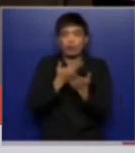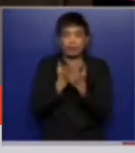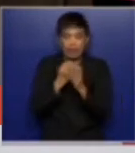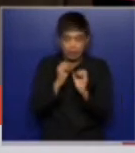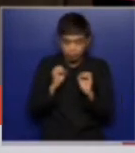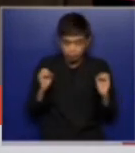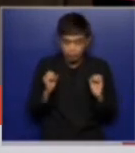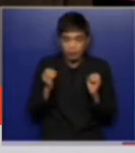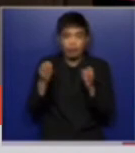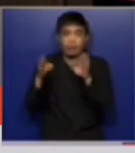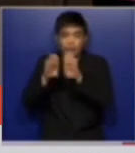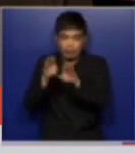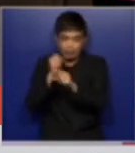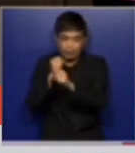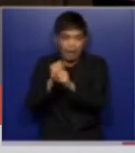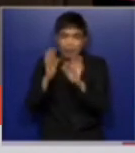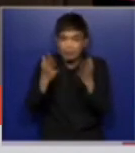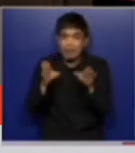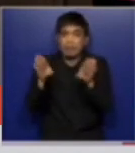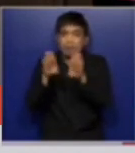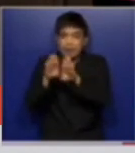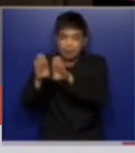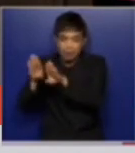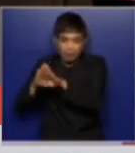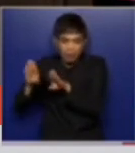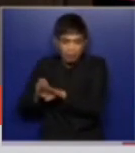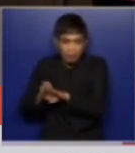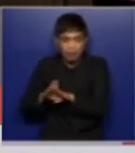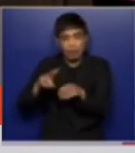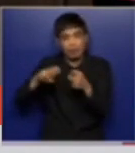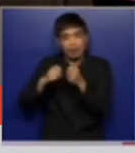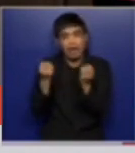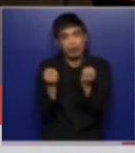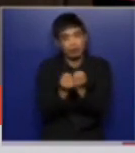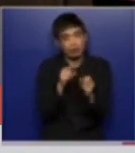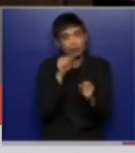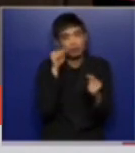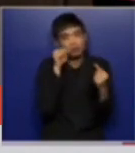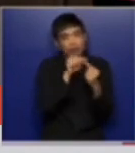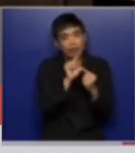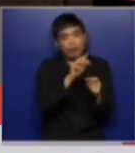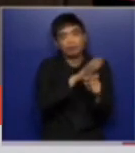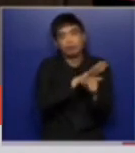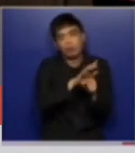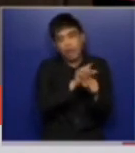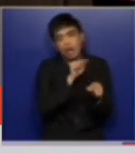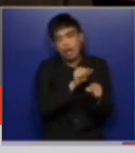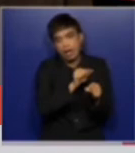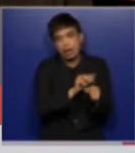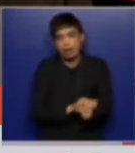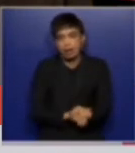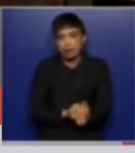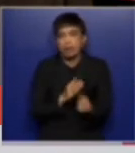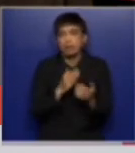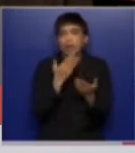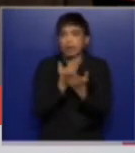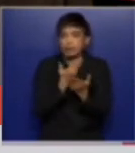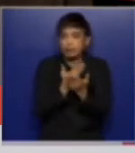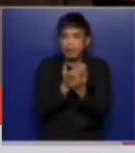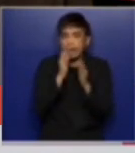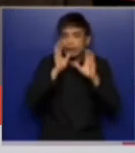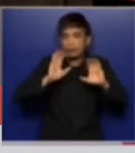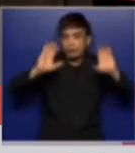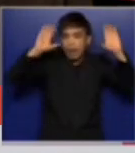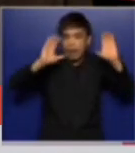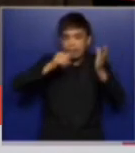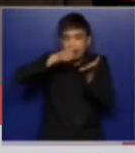การปิดการจากปัญหาการแพร่ระบาดของไวรัสโคโรนาส่งผลให้การจัดเก็บรายได้ของภาครั